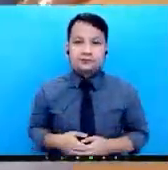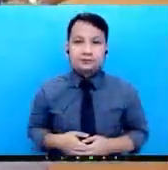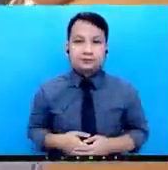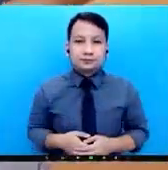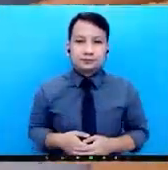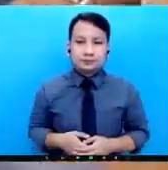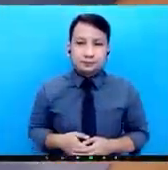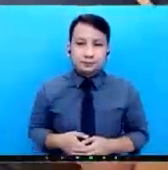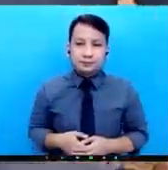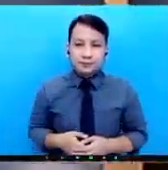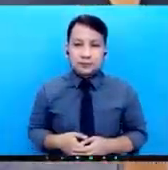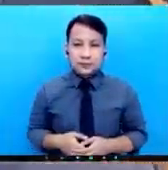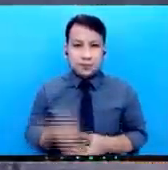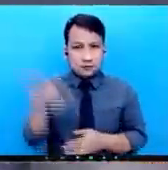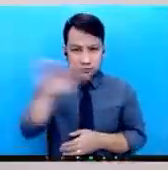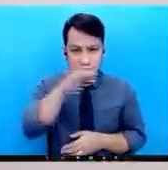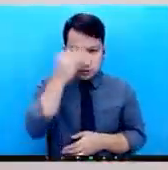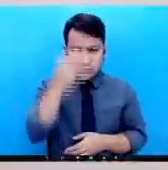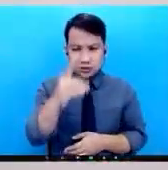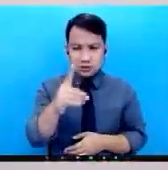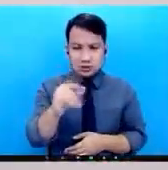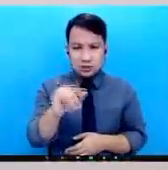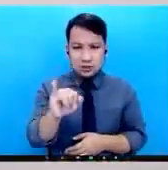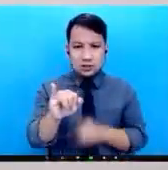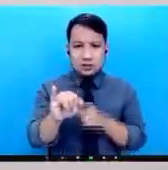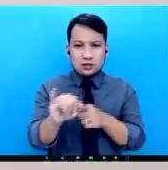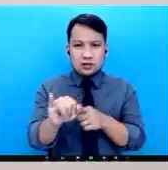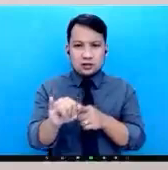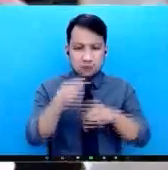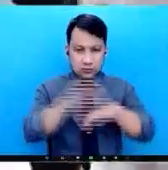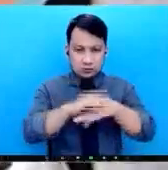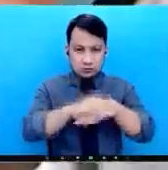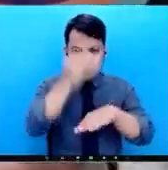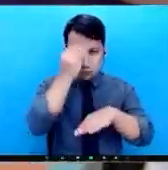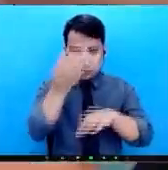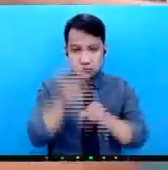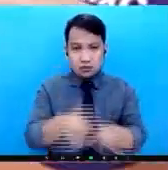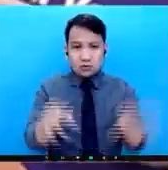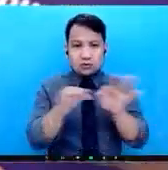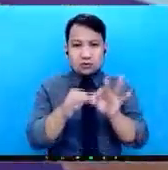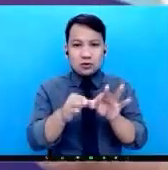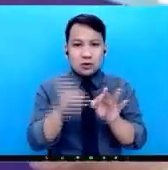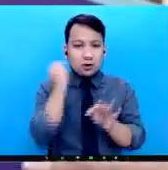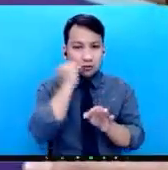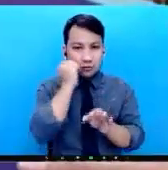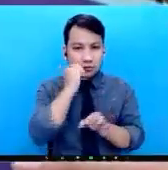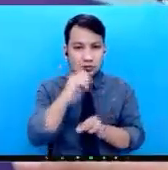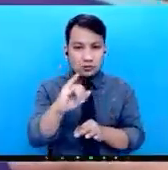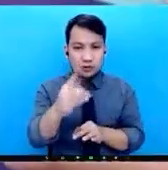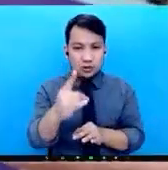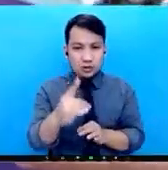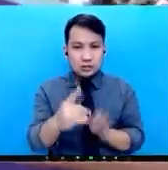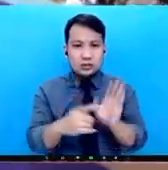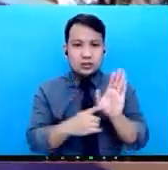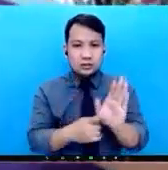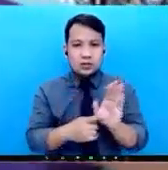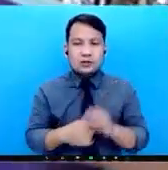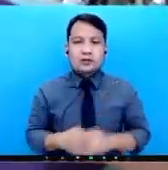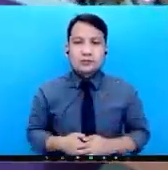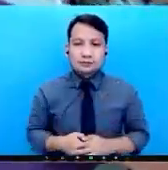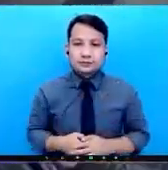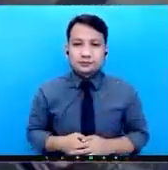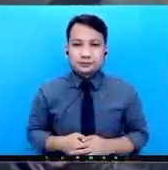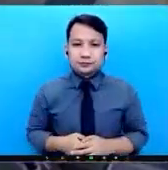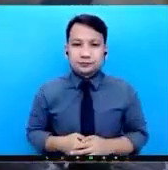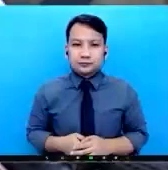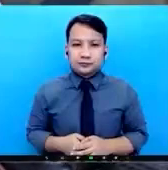Pero sa paglilibot ng DTI kanina, nagpaalala sila na dapat lagi pa rin dala ang mga vax card. The